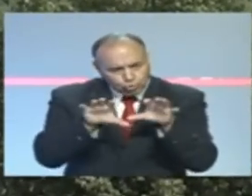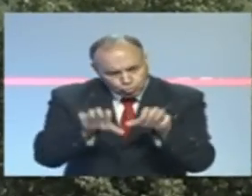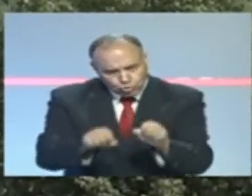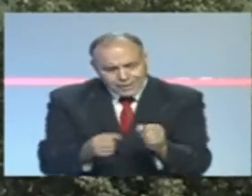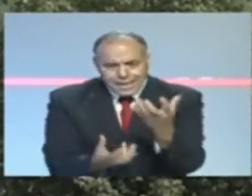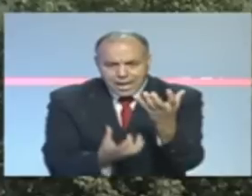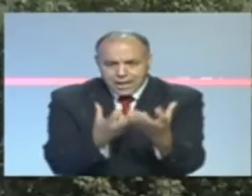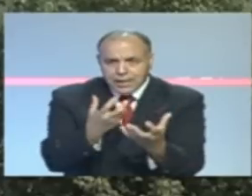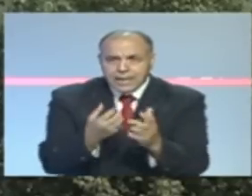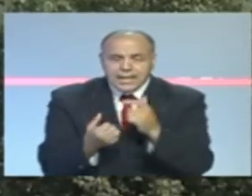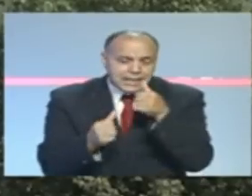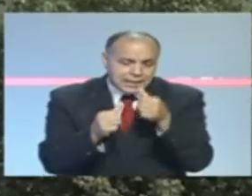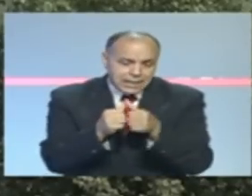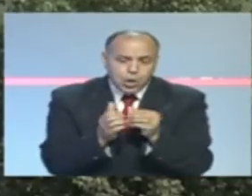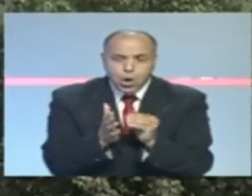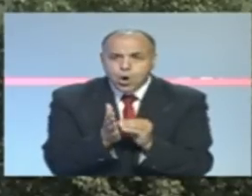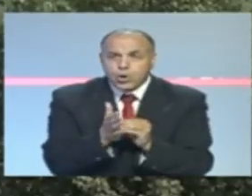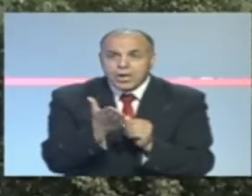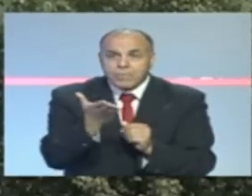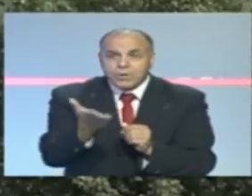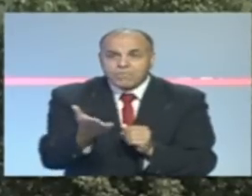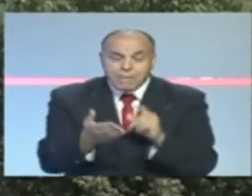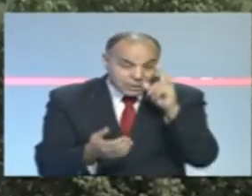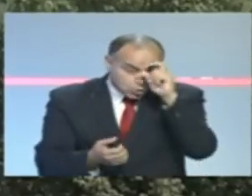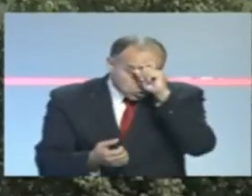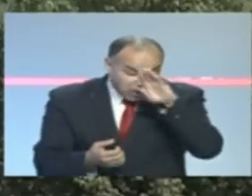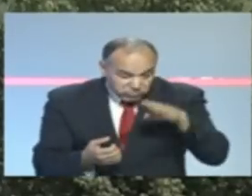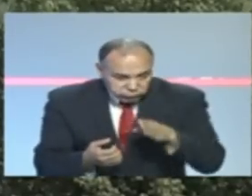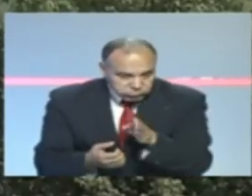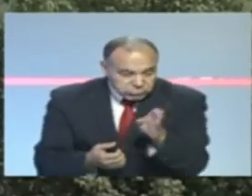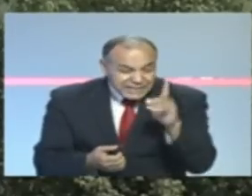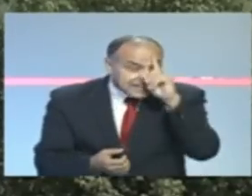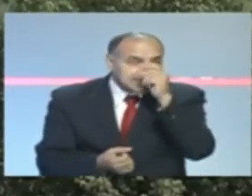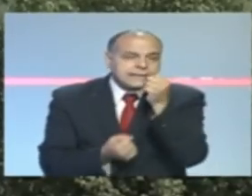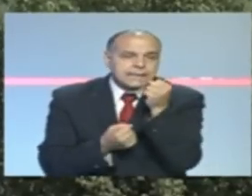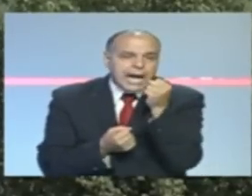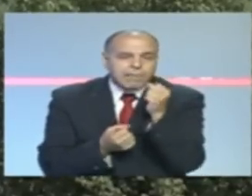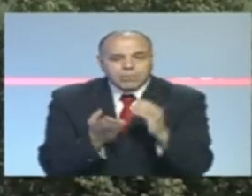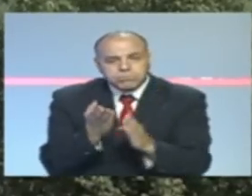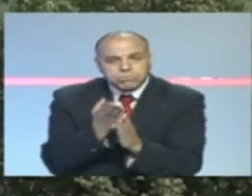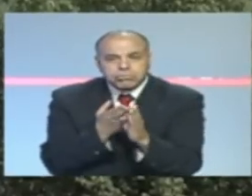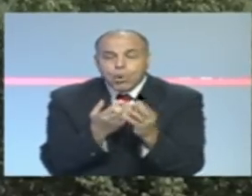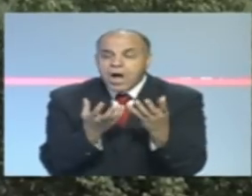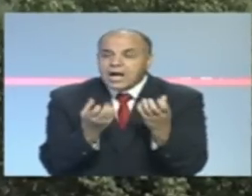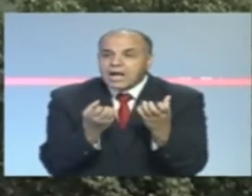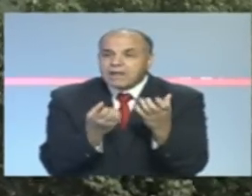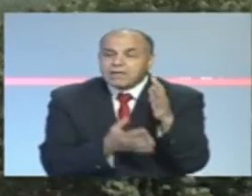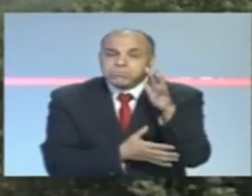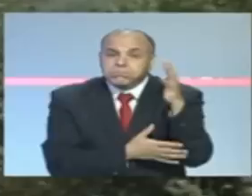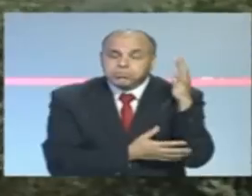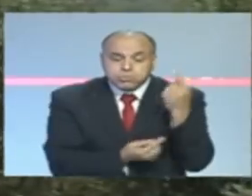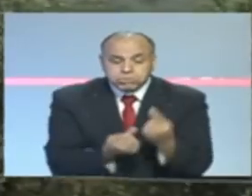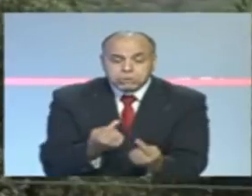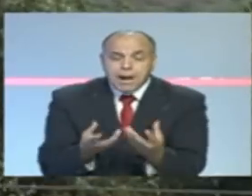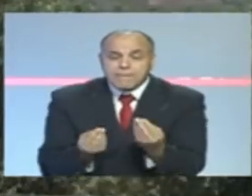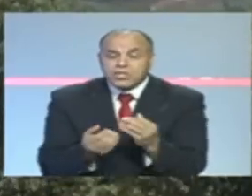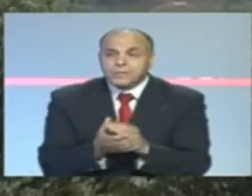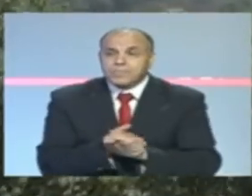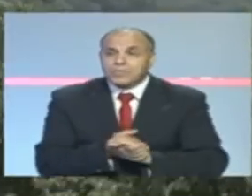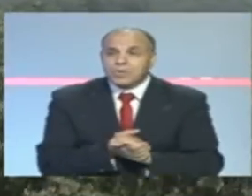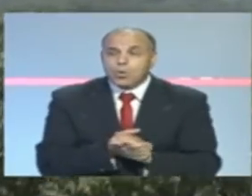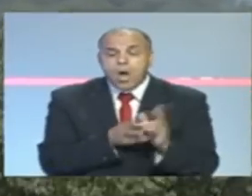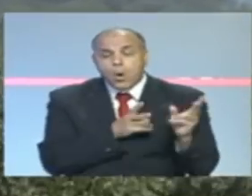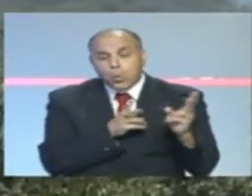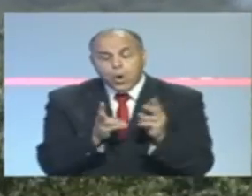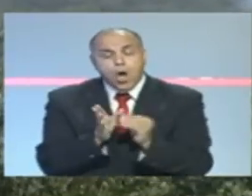هذه الحرائق لكن نذكر دائما انه اه صعوبه التضاريس نذكر انه اه كثافه الغطاء النباتي وهبوب